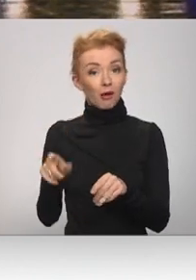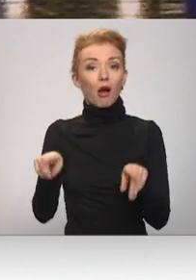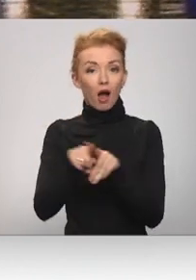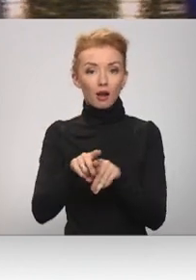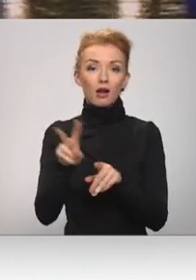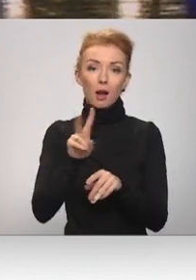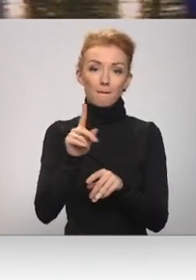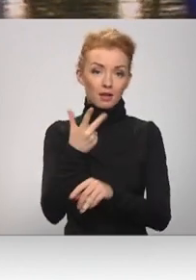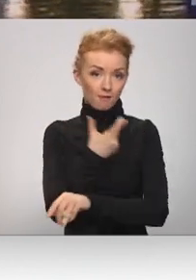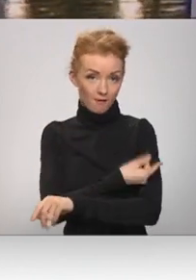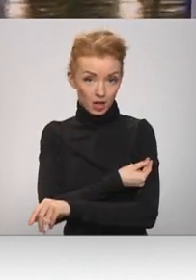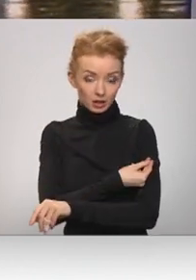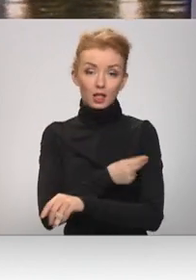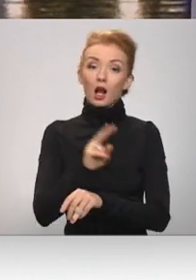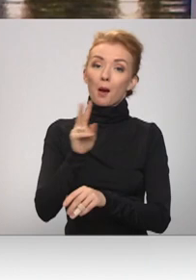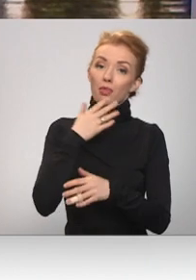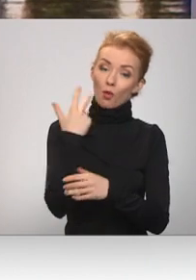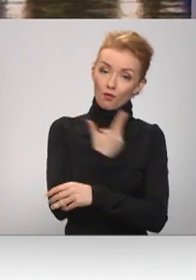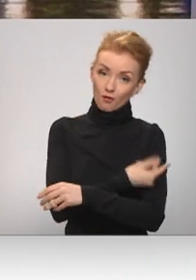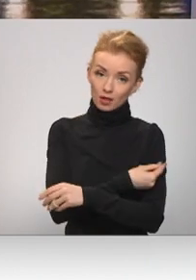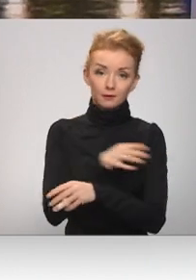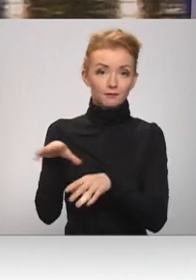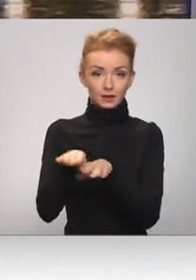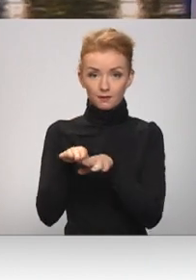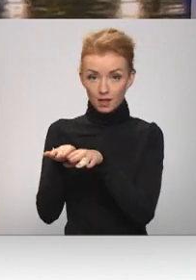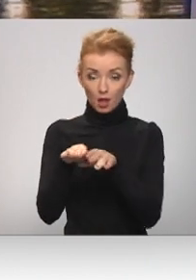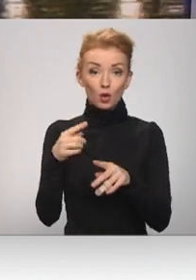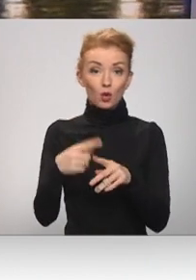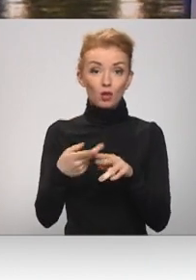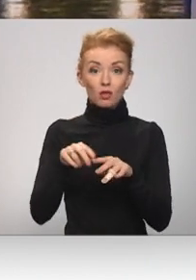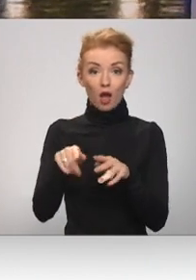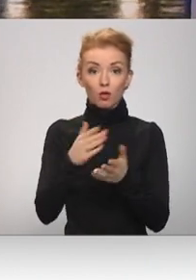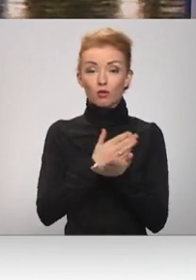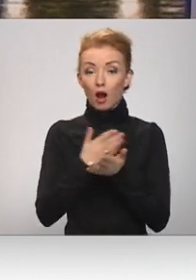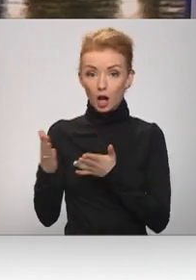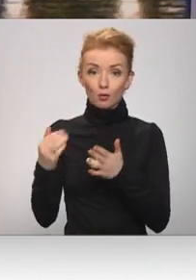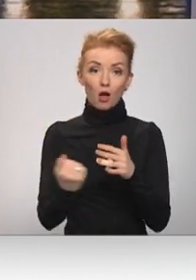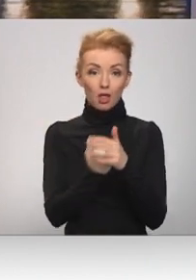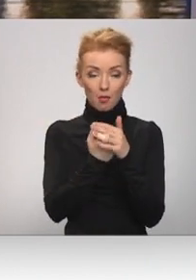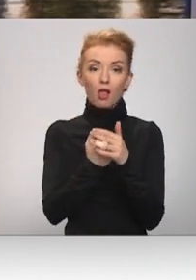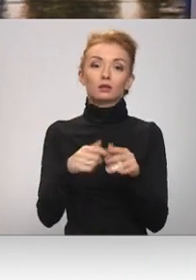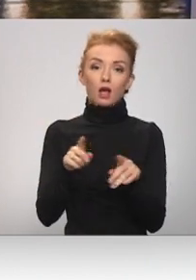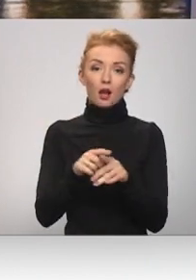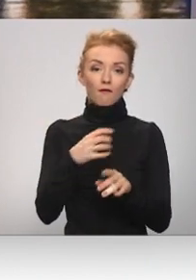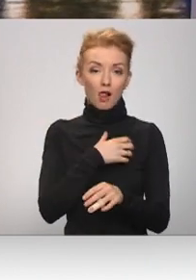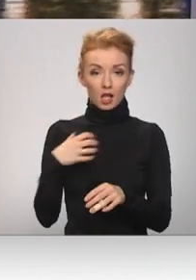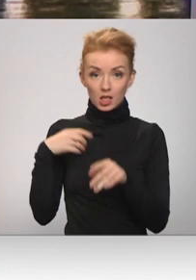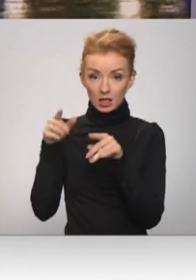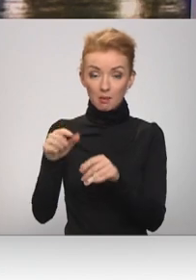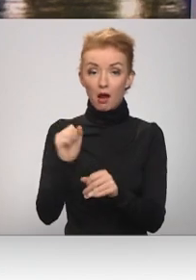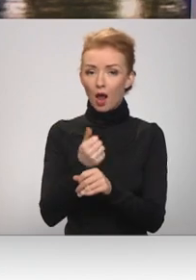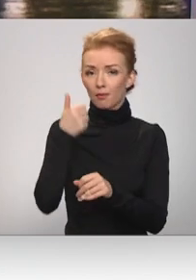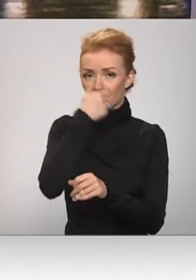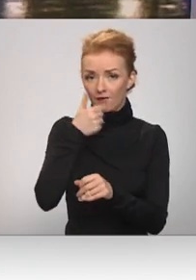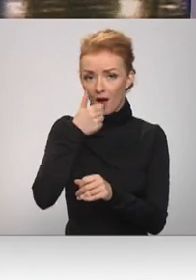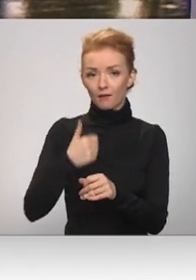kas pret šo slimību ir vakcinēti vai COVID-19 pārslimojuši. Šādu kārtību šodien atbalstīja valdība. Gan publiskajā, gan privātajā